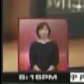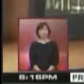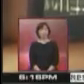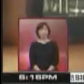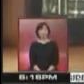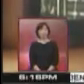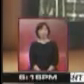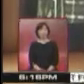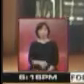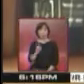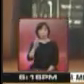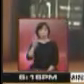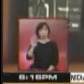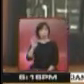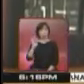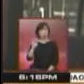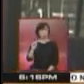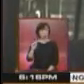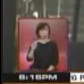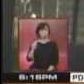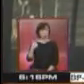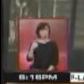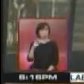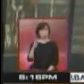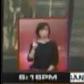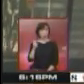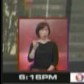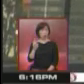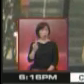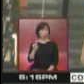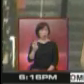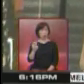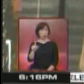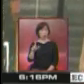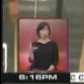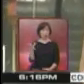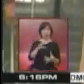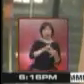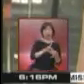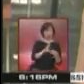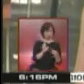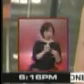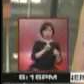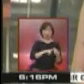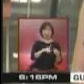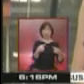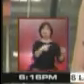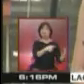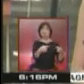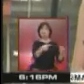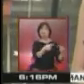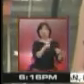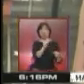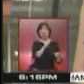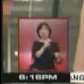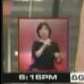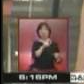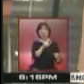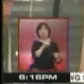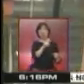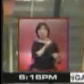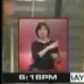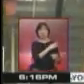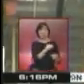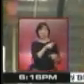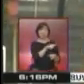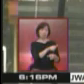Damay na rin si Rufa Gutierrez sa bangayan ni Annabelle Rama at Amalia Fuentes. Sa exclusive interview ng News 5 kay Amalia,